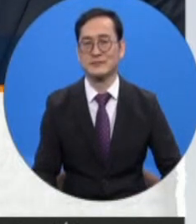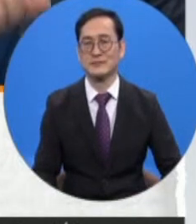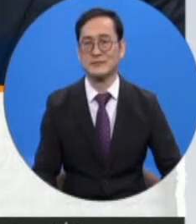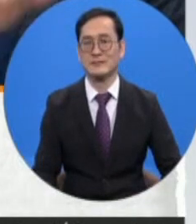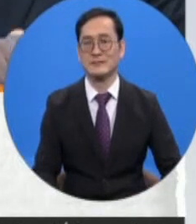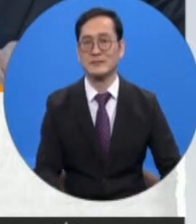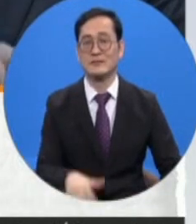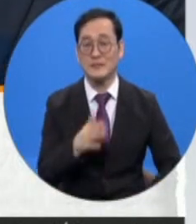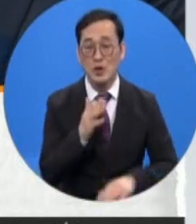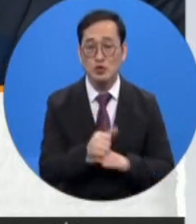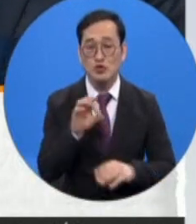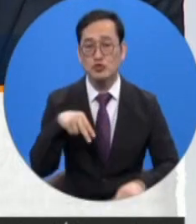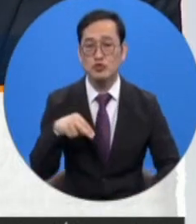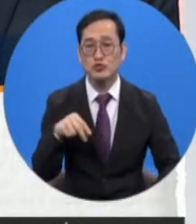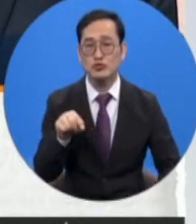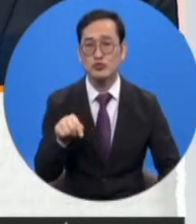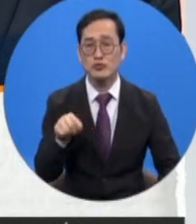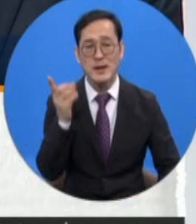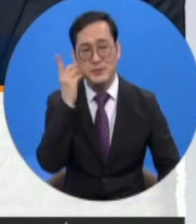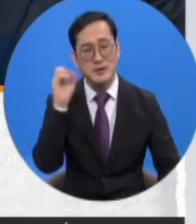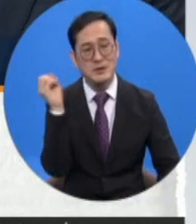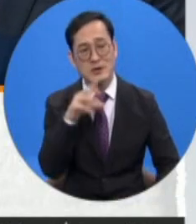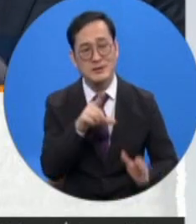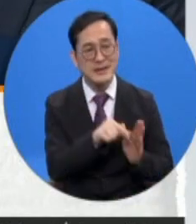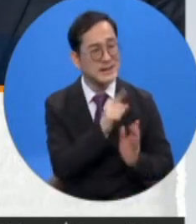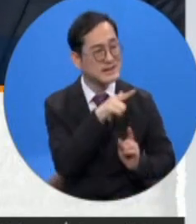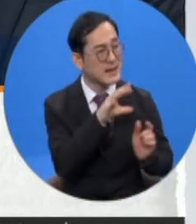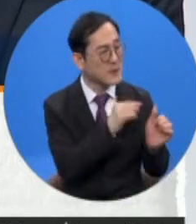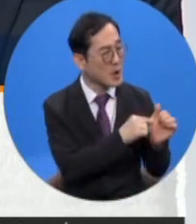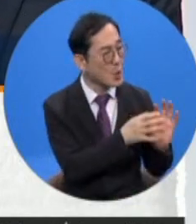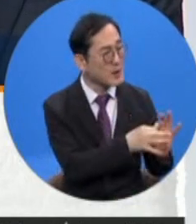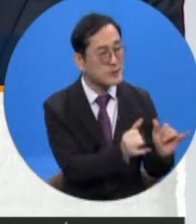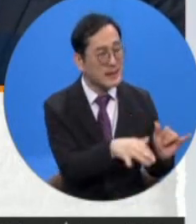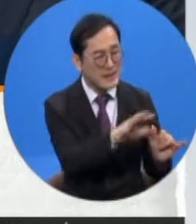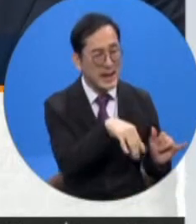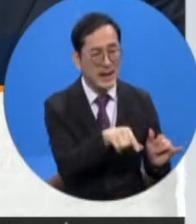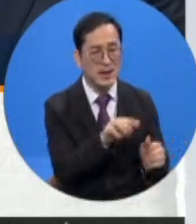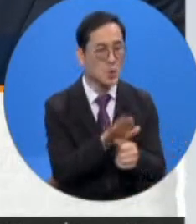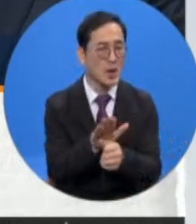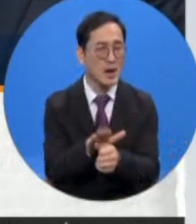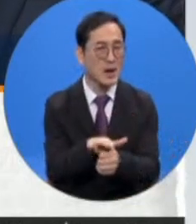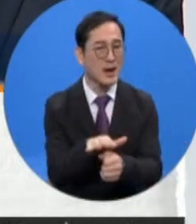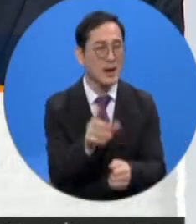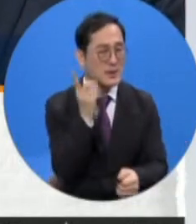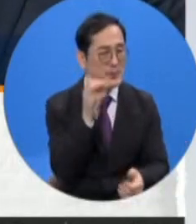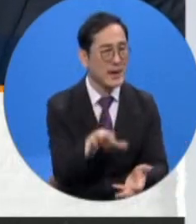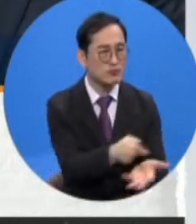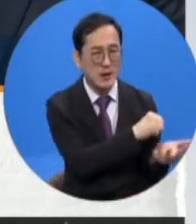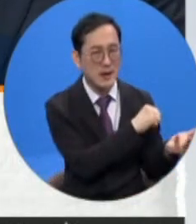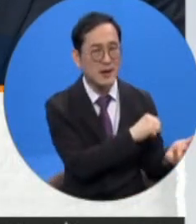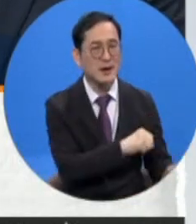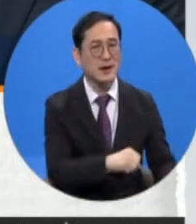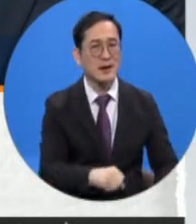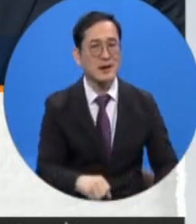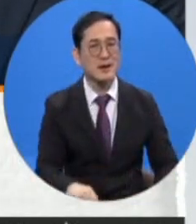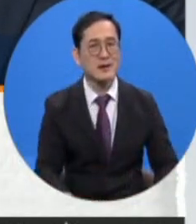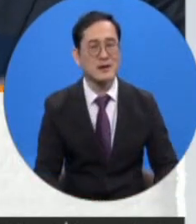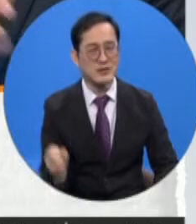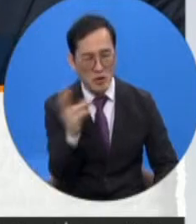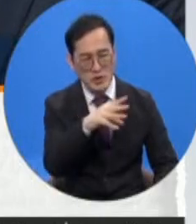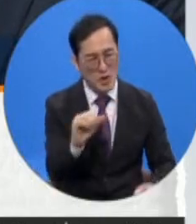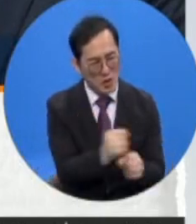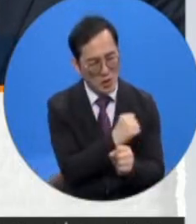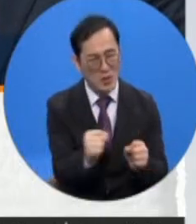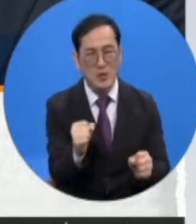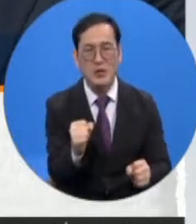속에서 이재명 후보의 최측근들이 관여했다 이런 주장을 하는 거죠. 그런데 여기서 한 걸 더 나아가서 원희룡 본부장 얘기는